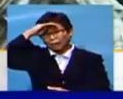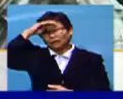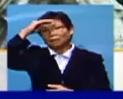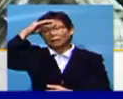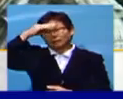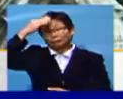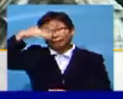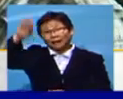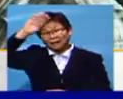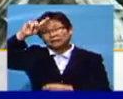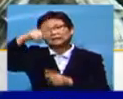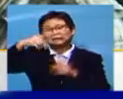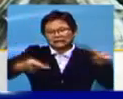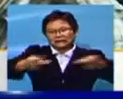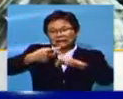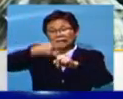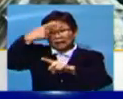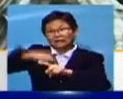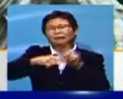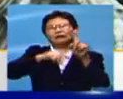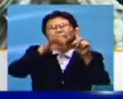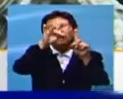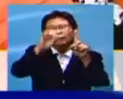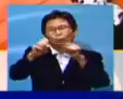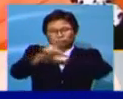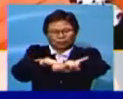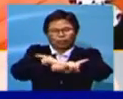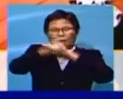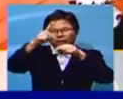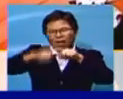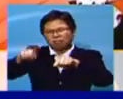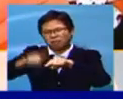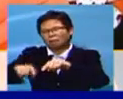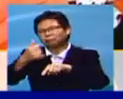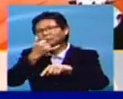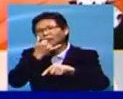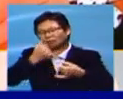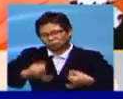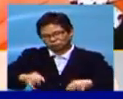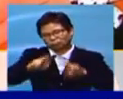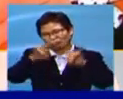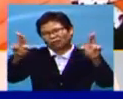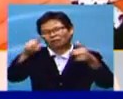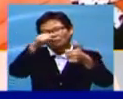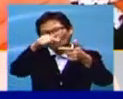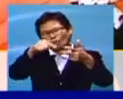Thailand 1880 Saman telah dikeluarkan melibatkan pelbagai kesalahan Jalan